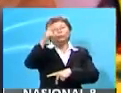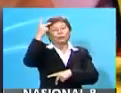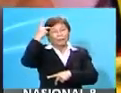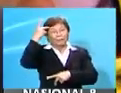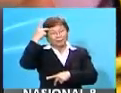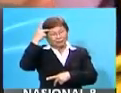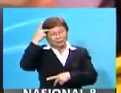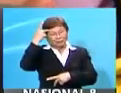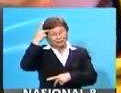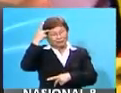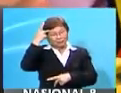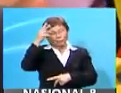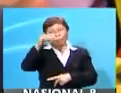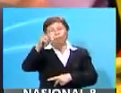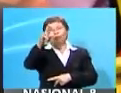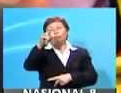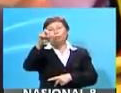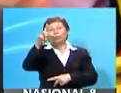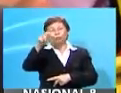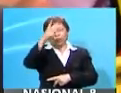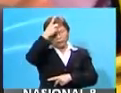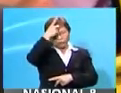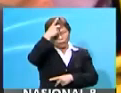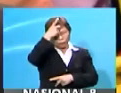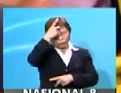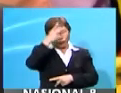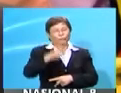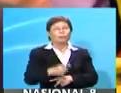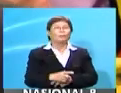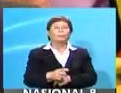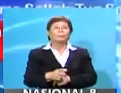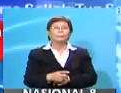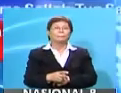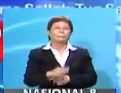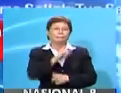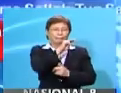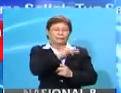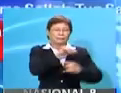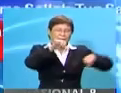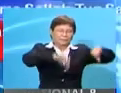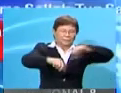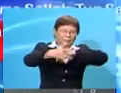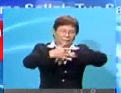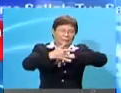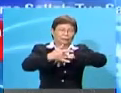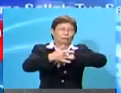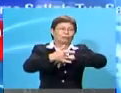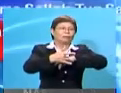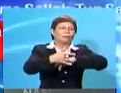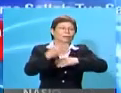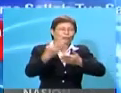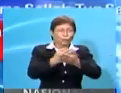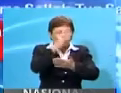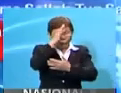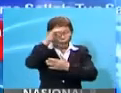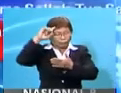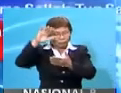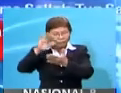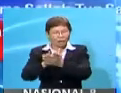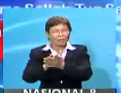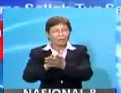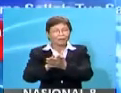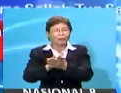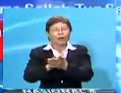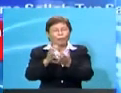murut bersatu o Datuk madius tangau sebaku menteri sains teknologi dan inovasi mosti beliau yakin keputusan itu yang